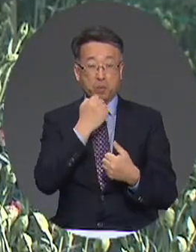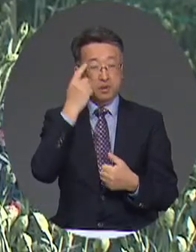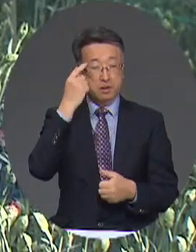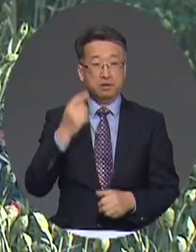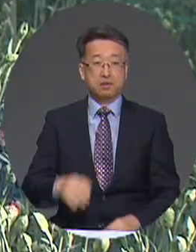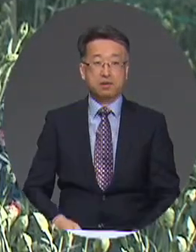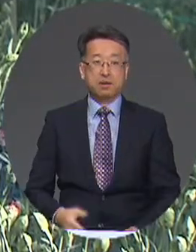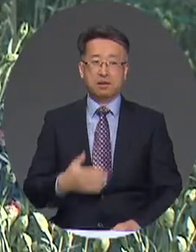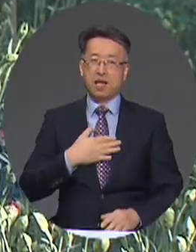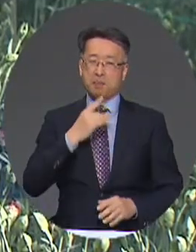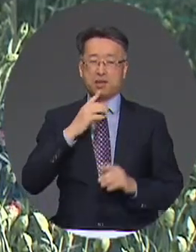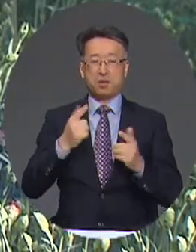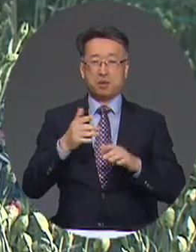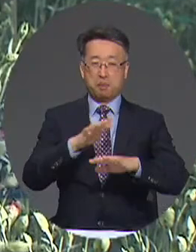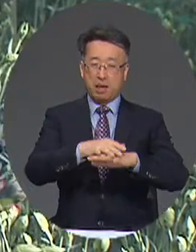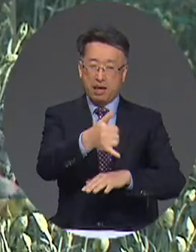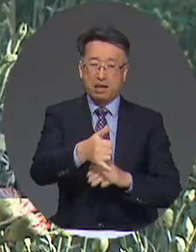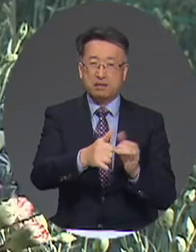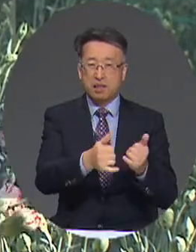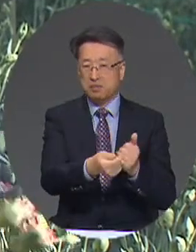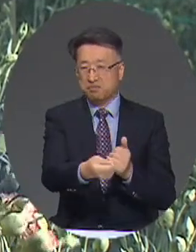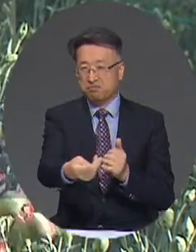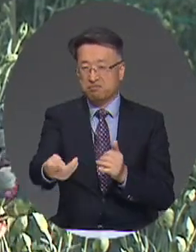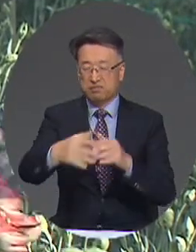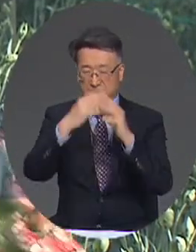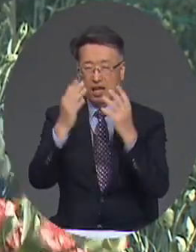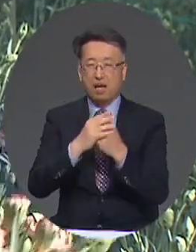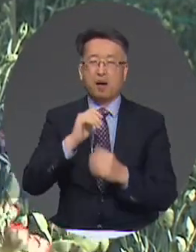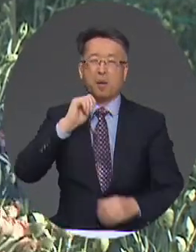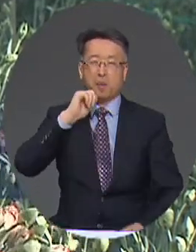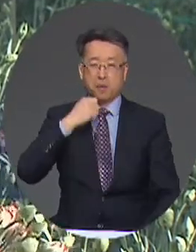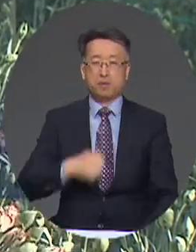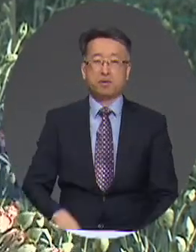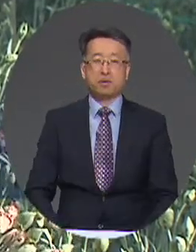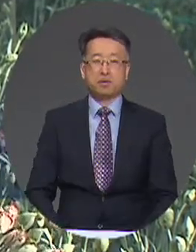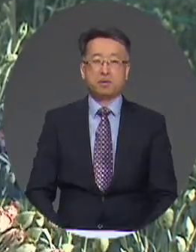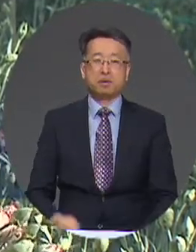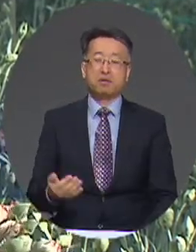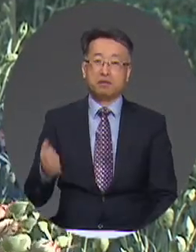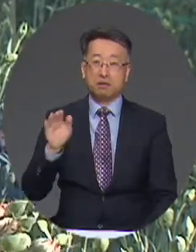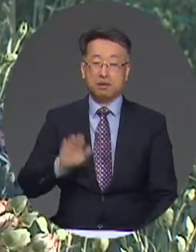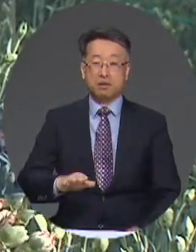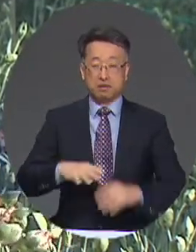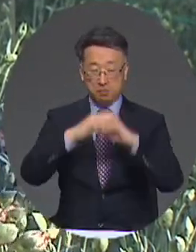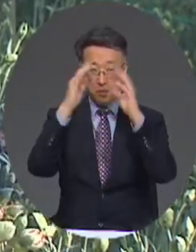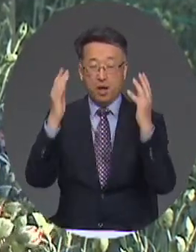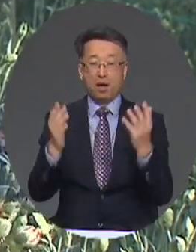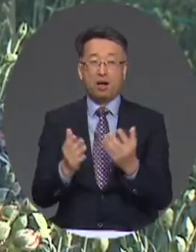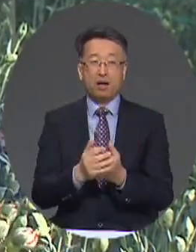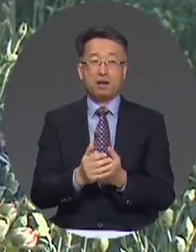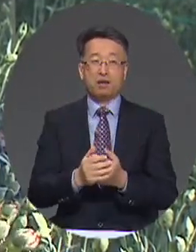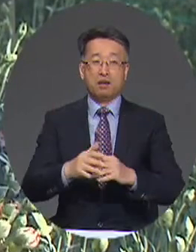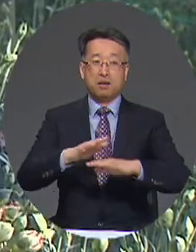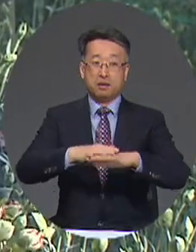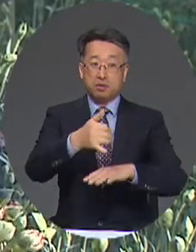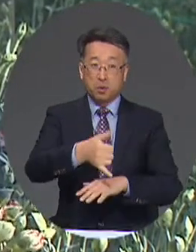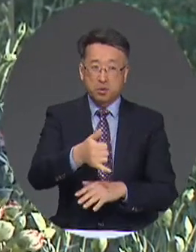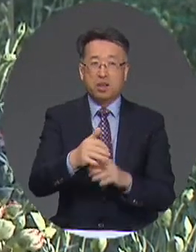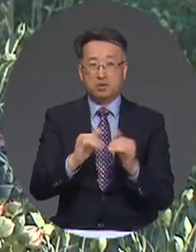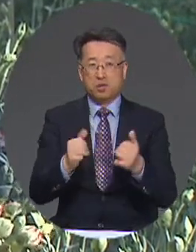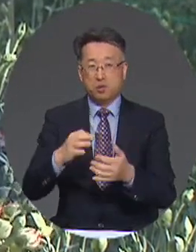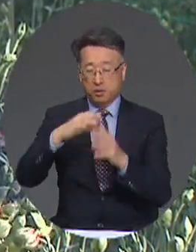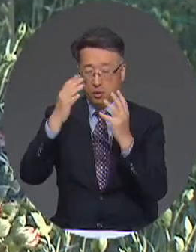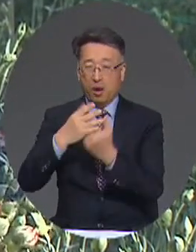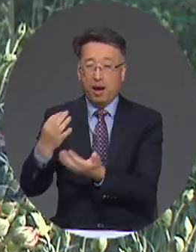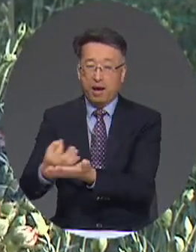아니라 다른 사람들도 농사 짓는 사람들이 참 열악합니다. 그렇지만은 뭐 다 모두 다